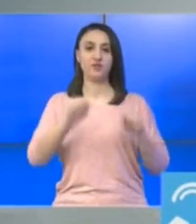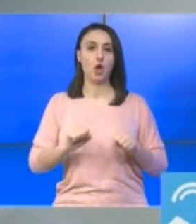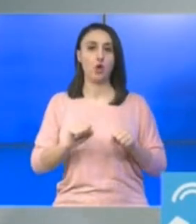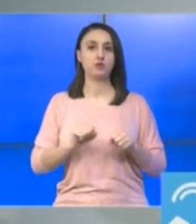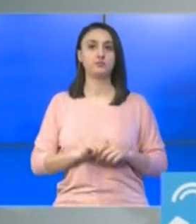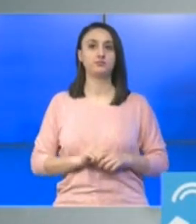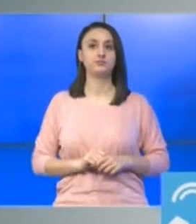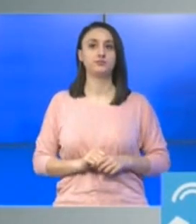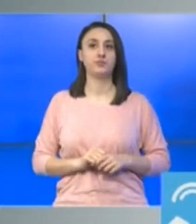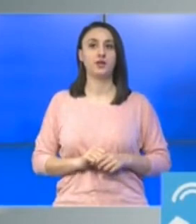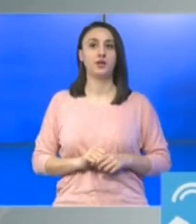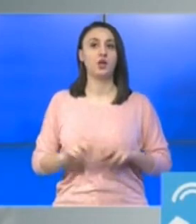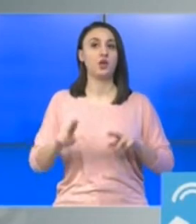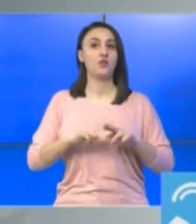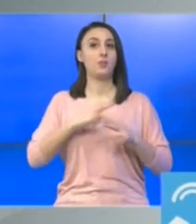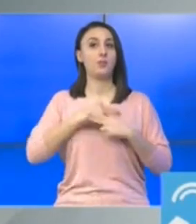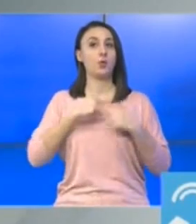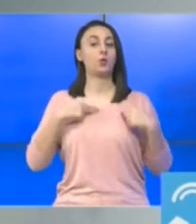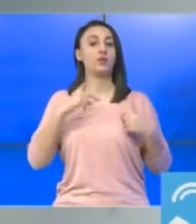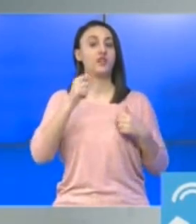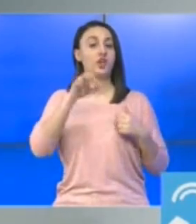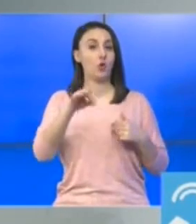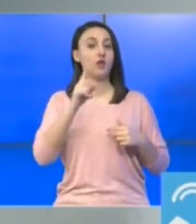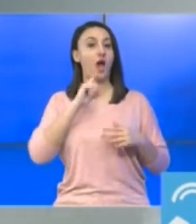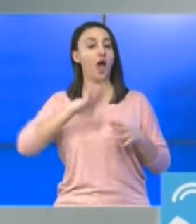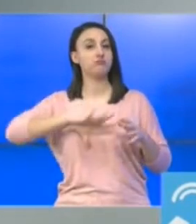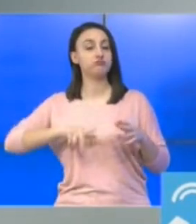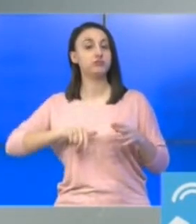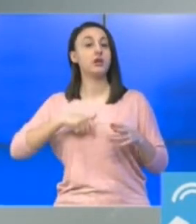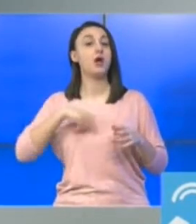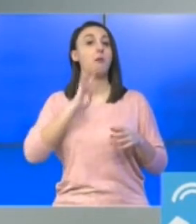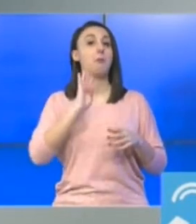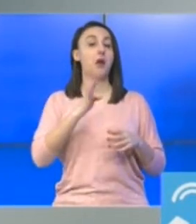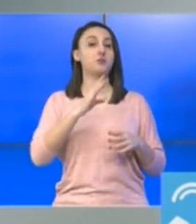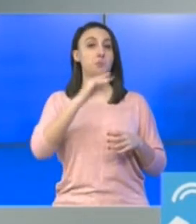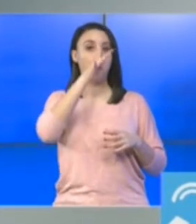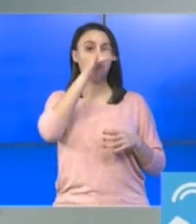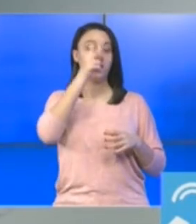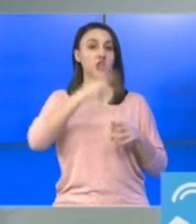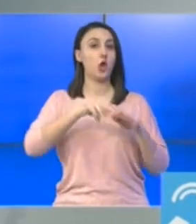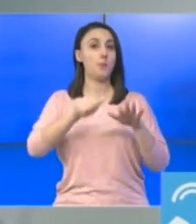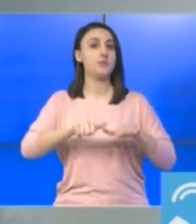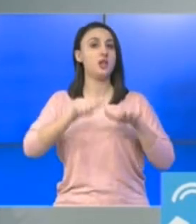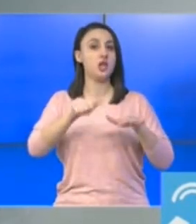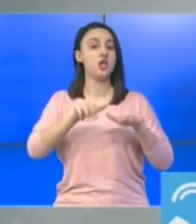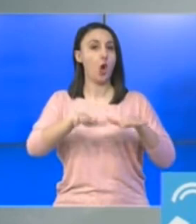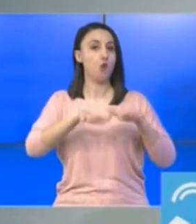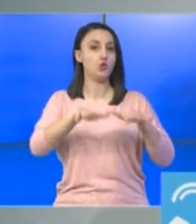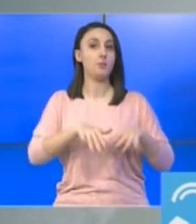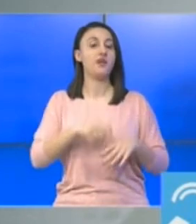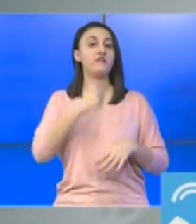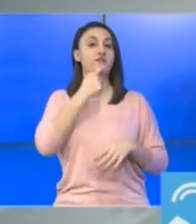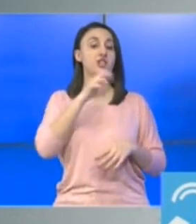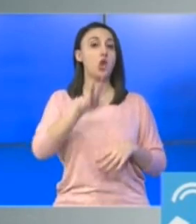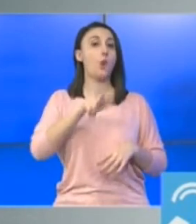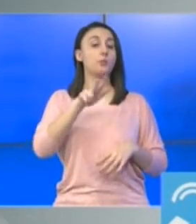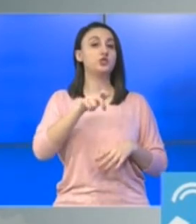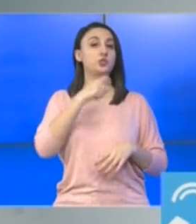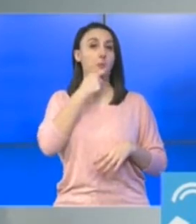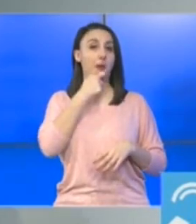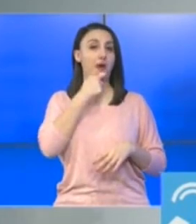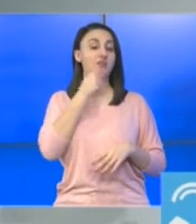de cadavre. Potrivit procurorilor de ICOT, Dincă a răpit-o pe 14 aprilie 2019 pe Luiza Melencu, în vârstă de 18 ani. A